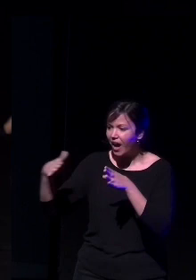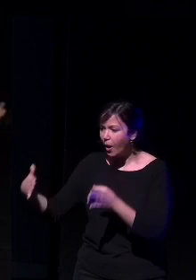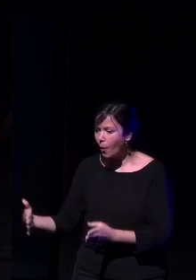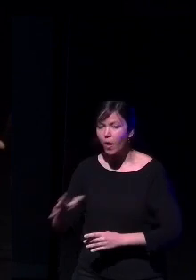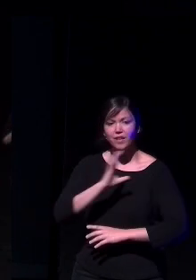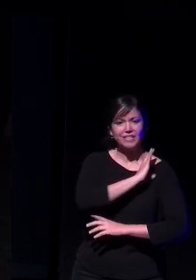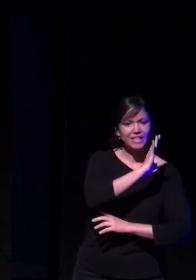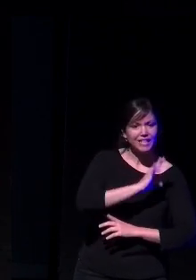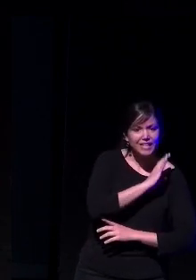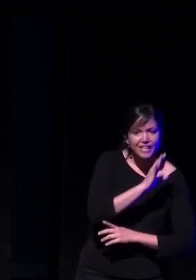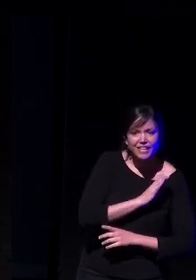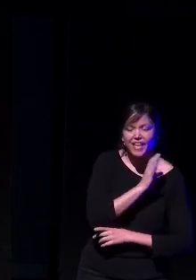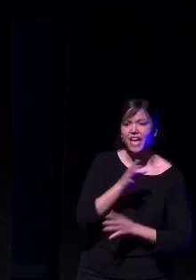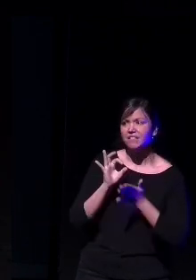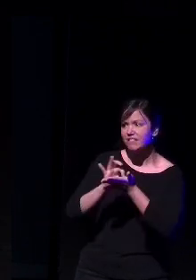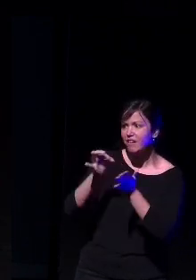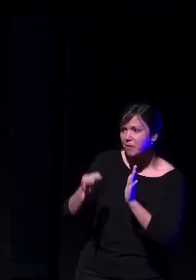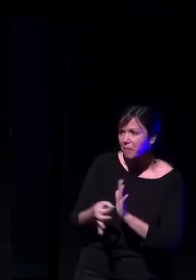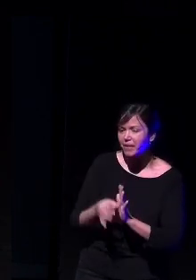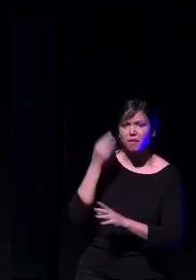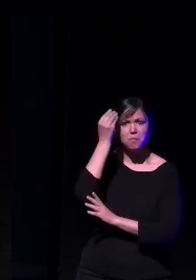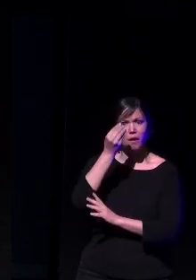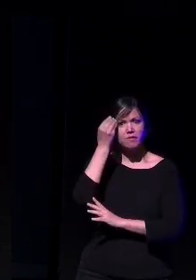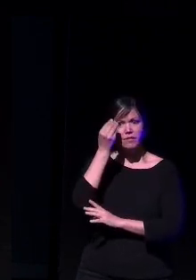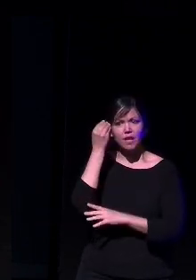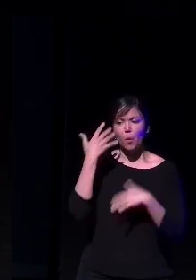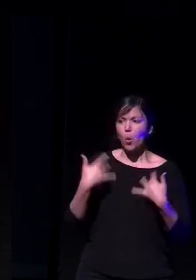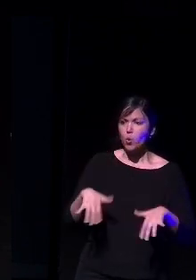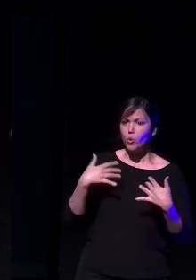uns clients, vèiem uns serveis i pensàvem en 20